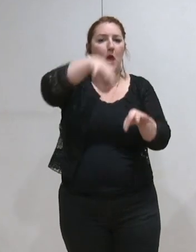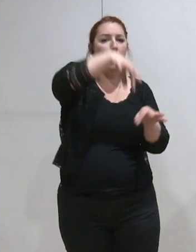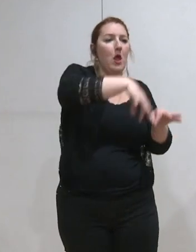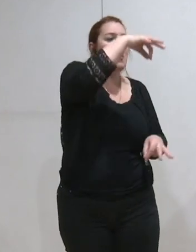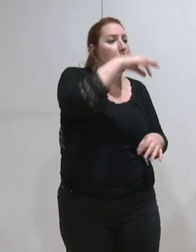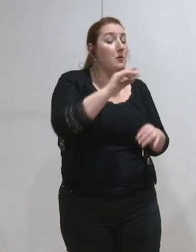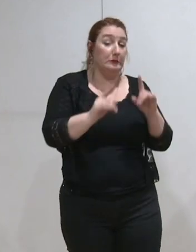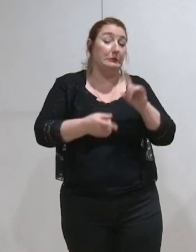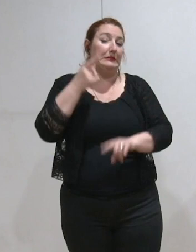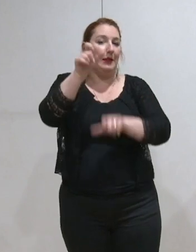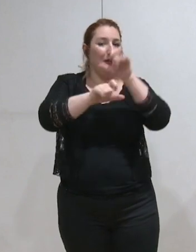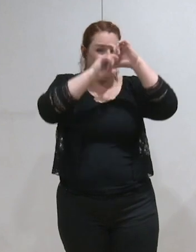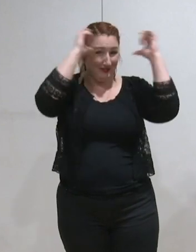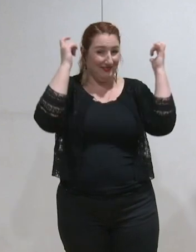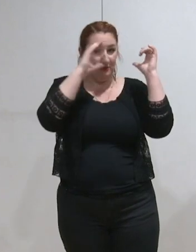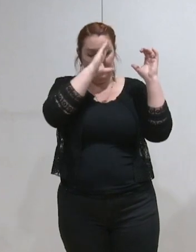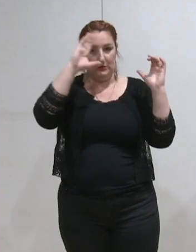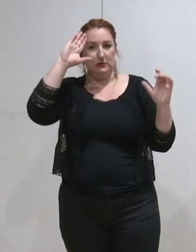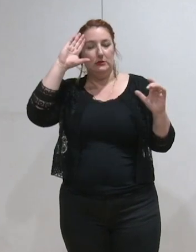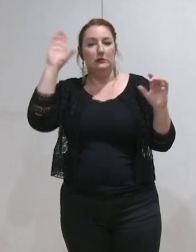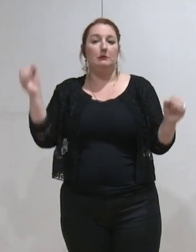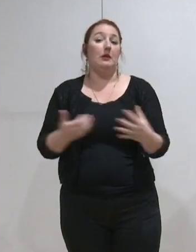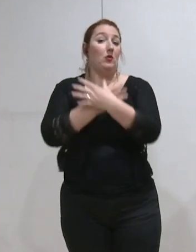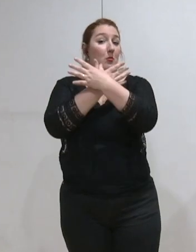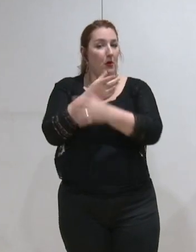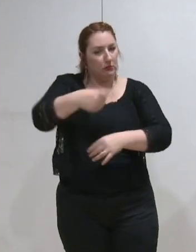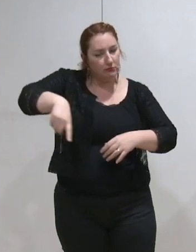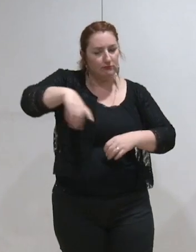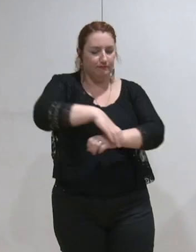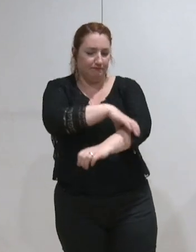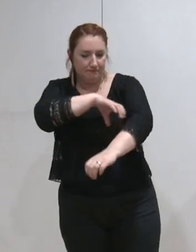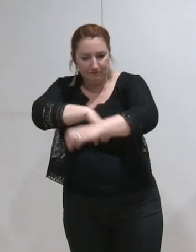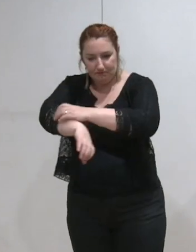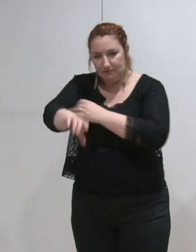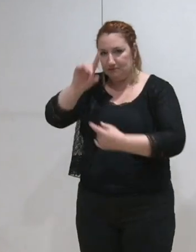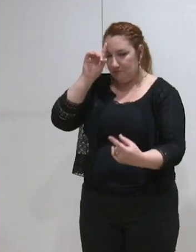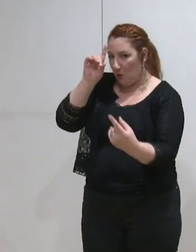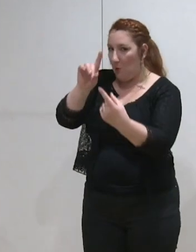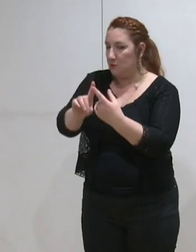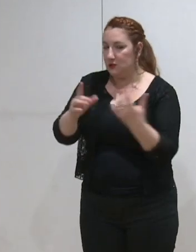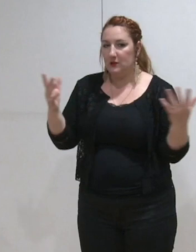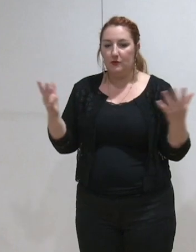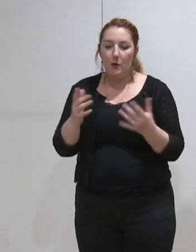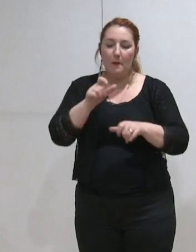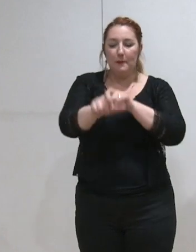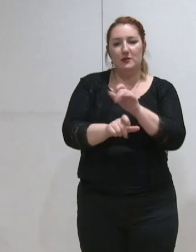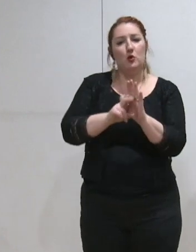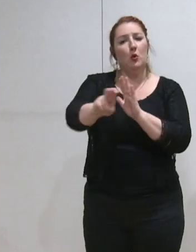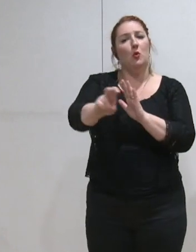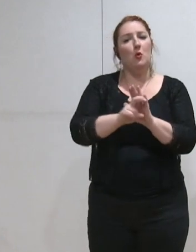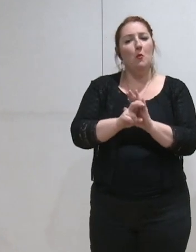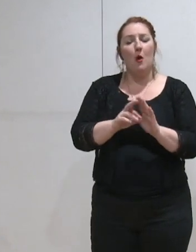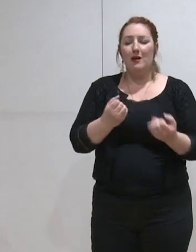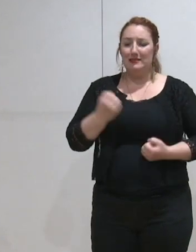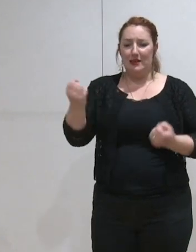forte raison ceux de la métropole ont fortement agi pour que les acquis qui sont ceux des Grenoblois dans le cadre